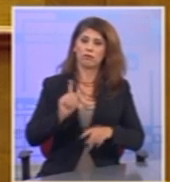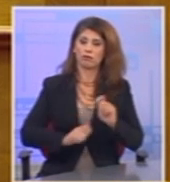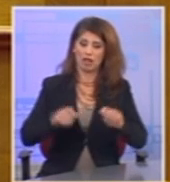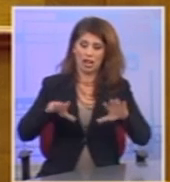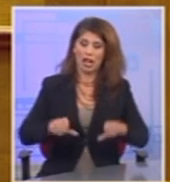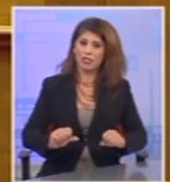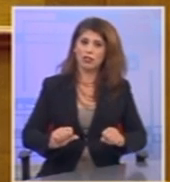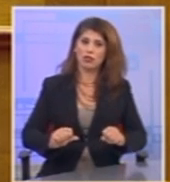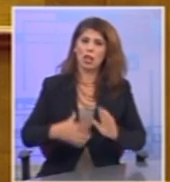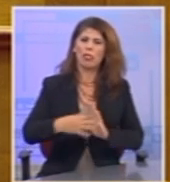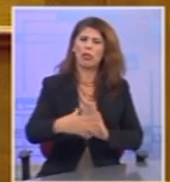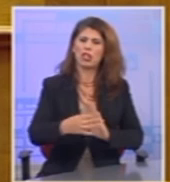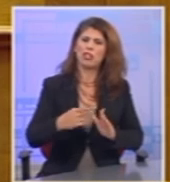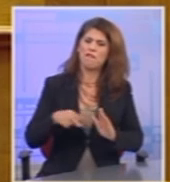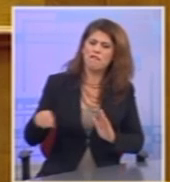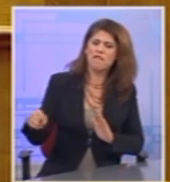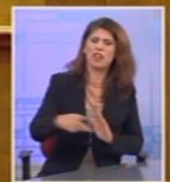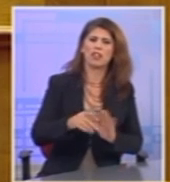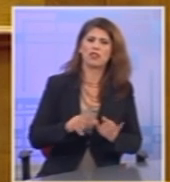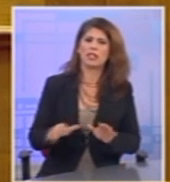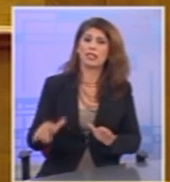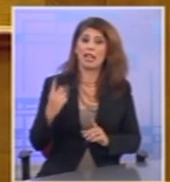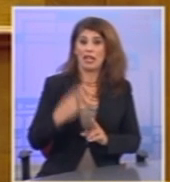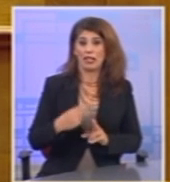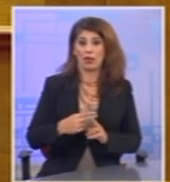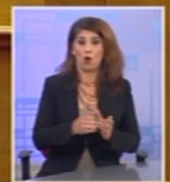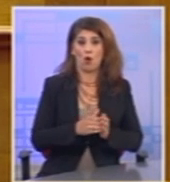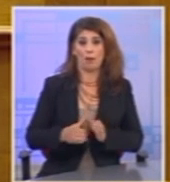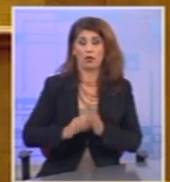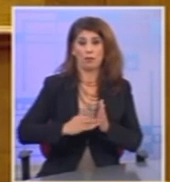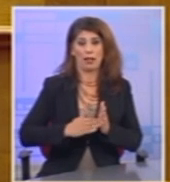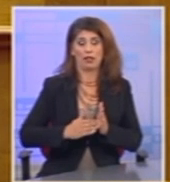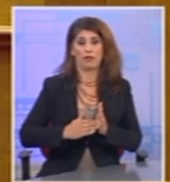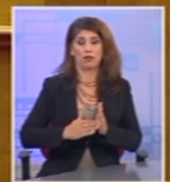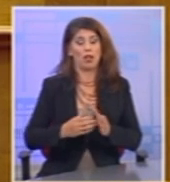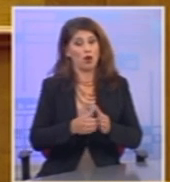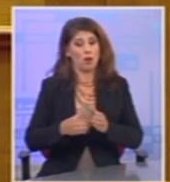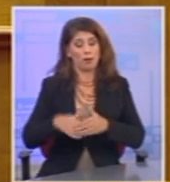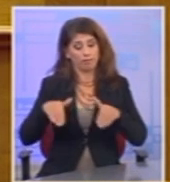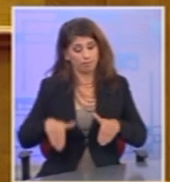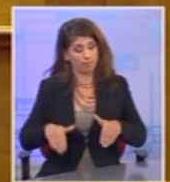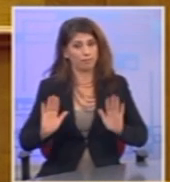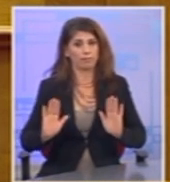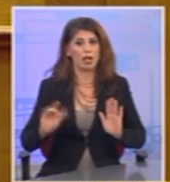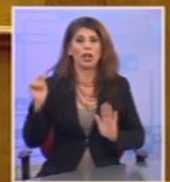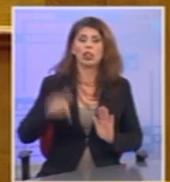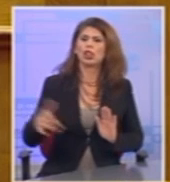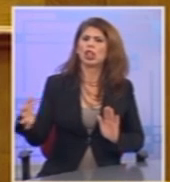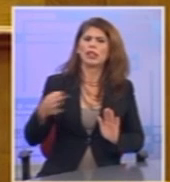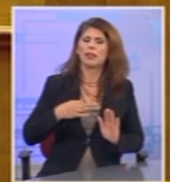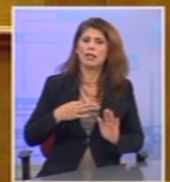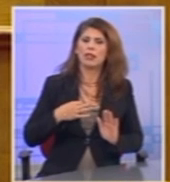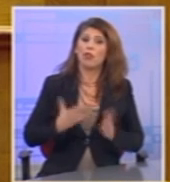καθεστώς, διορίζετε φίλους, συγγενείς και κυρίως κομματικούς υπαλλήλους, κομματικούς πιστούς και τώρα λέτε